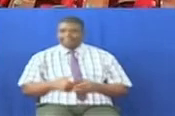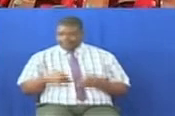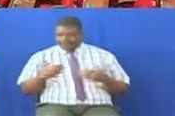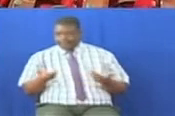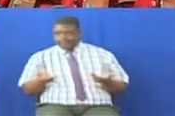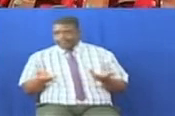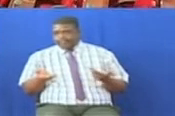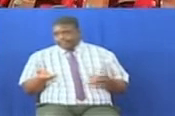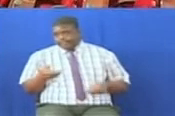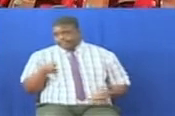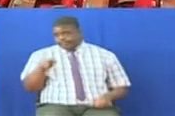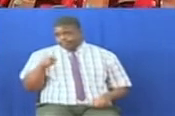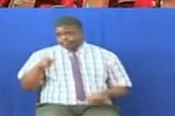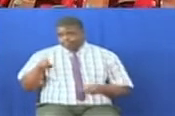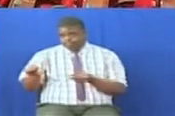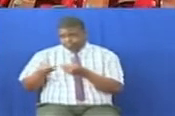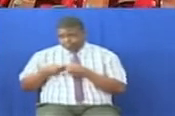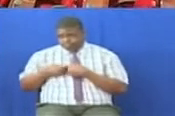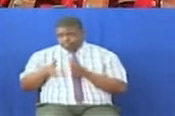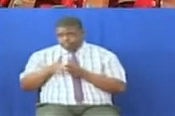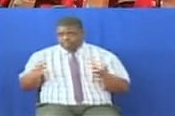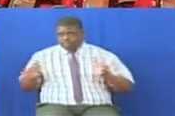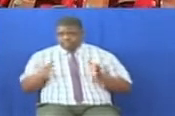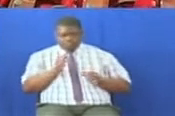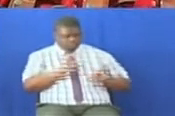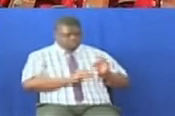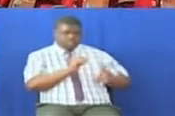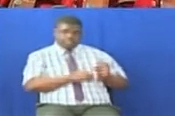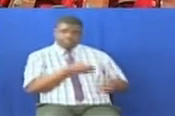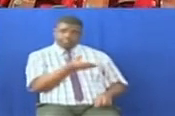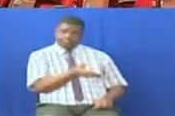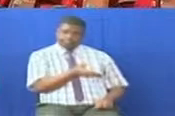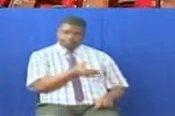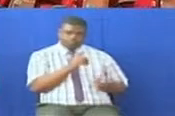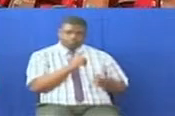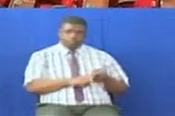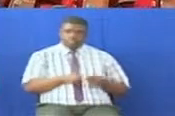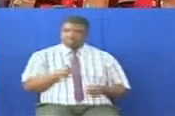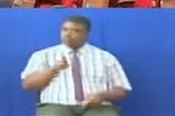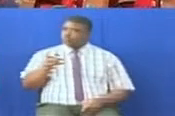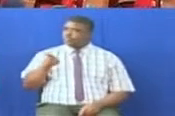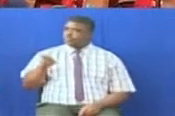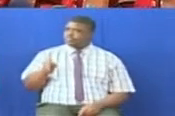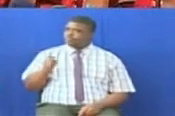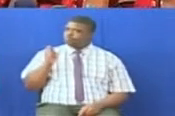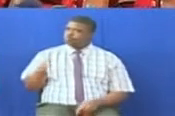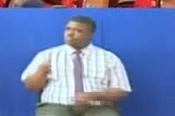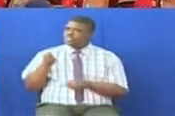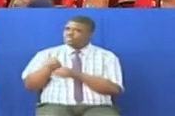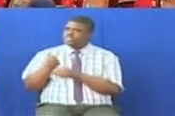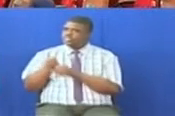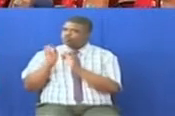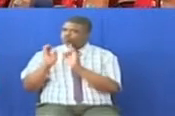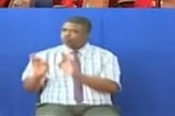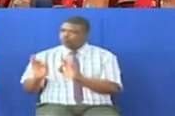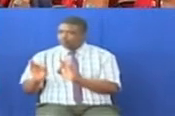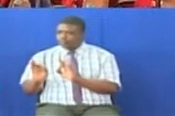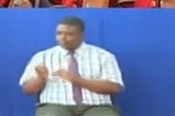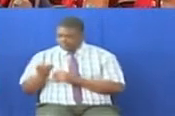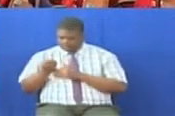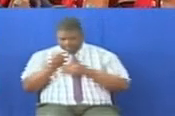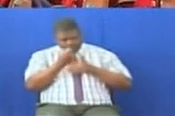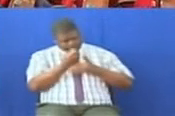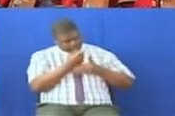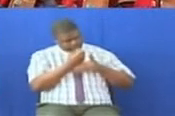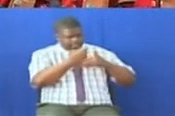ya CAG. Nianze kwa kukupongeza wewe mwenyewe Naibu Spika kwa kazi zako nzuri za ndani hapa na